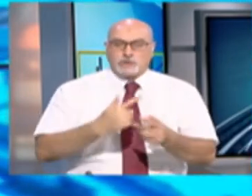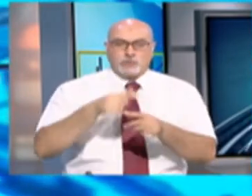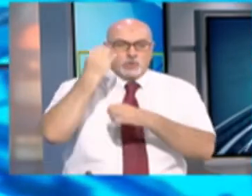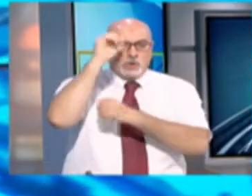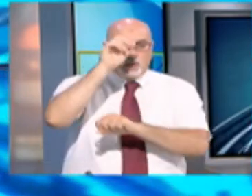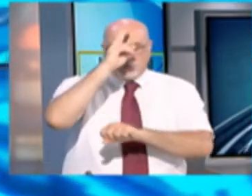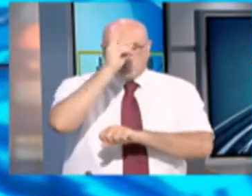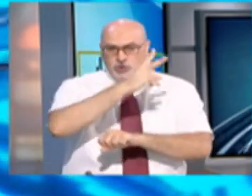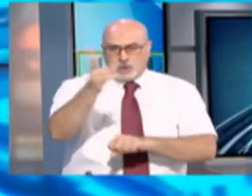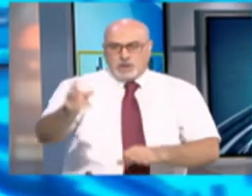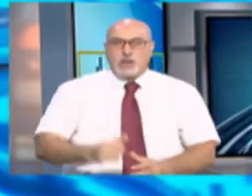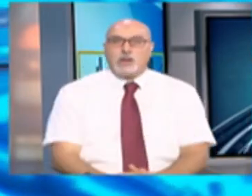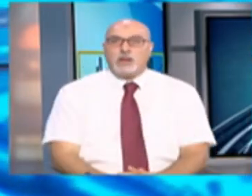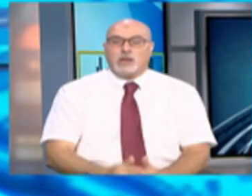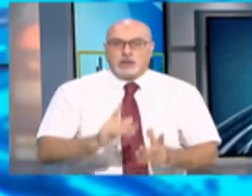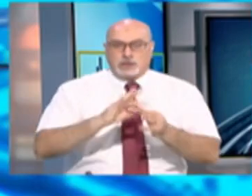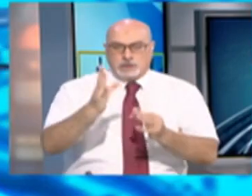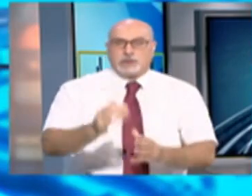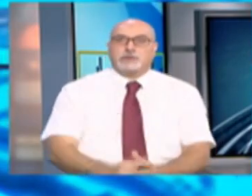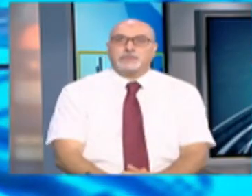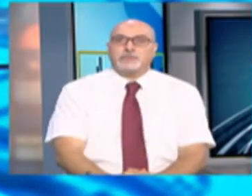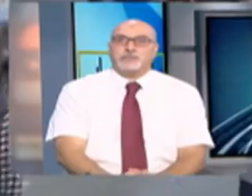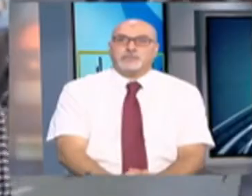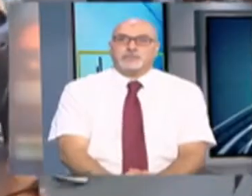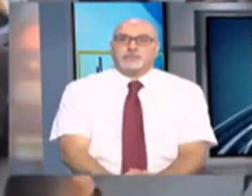لإضراب وطني. تقرير بدر الدين عباس.